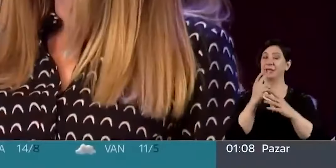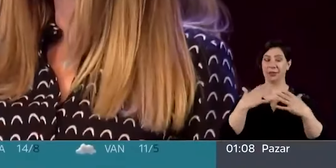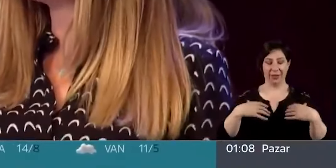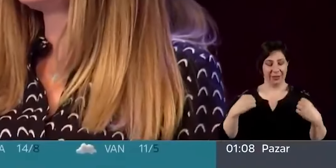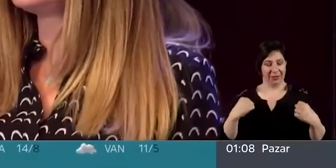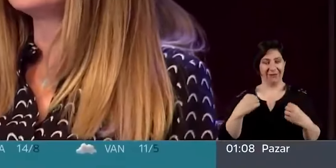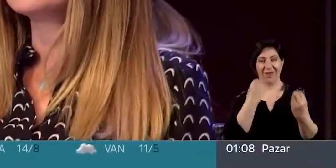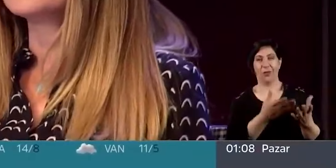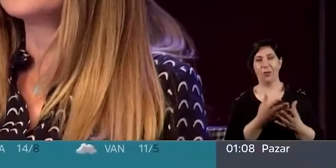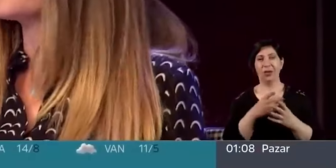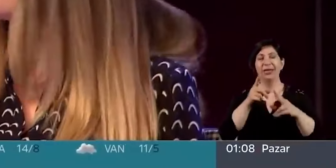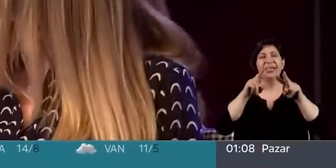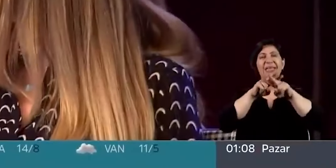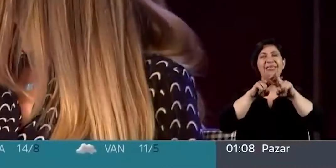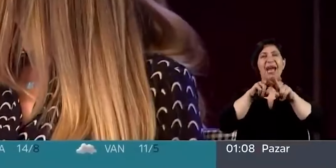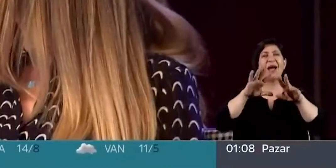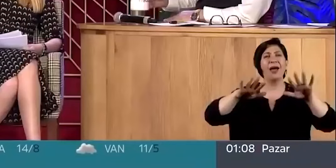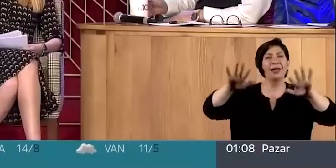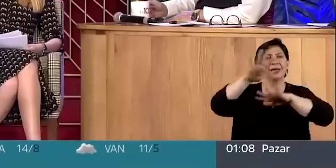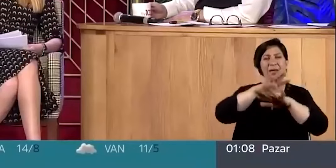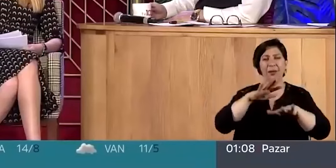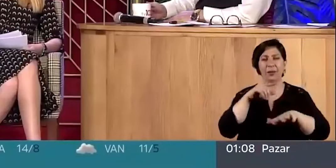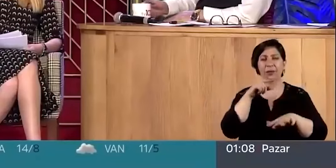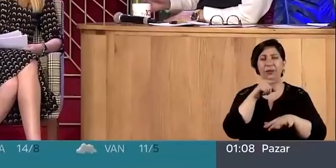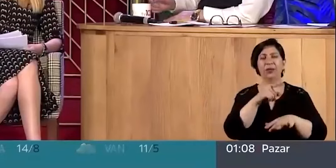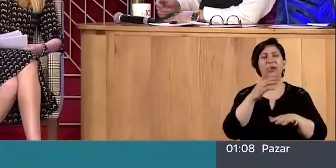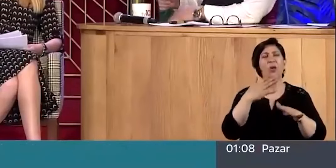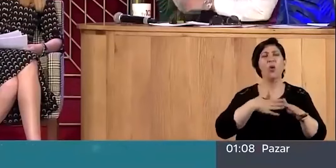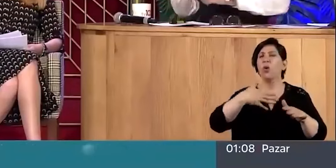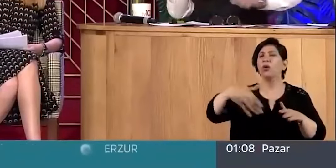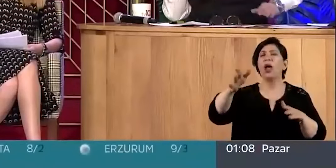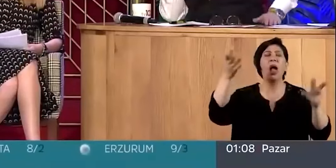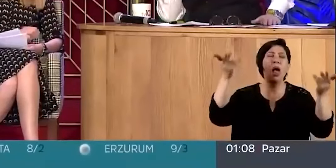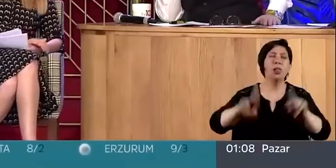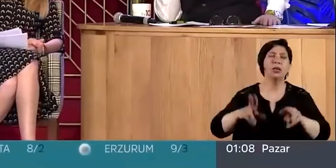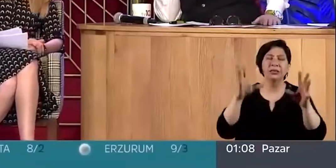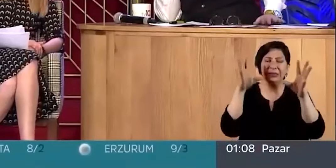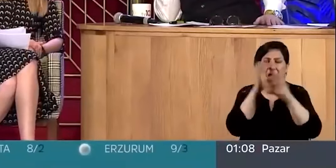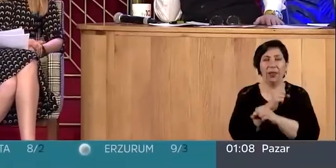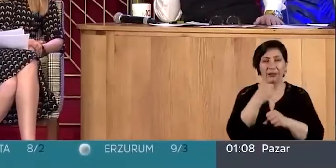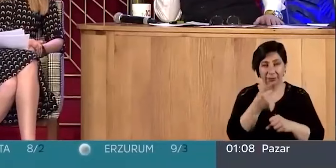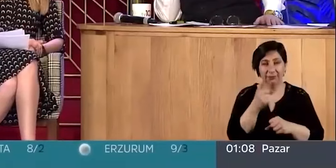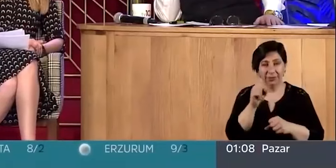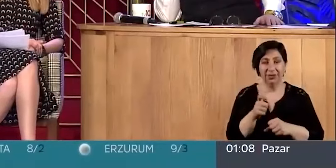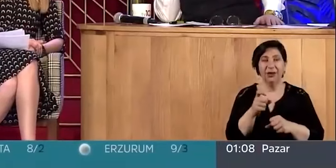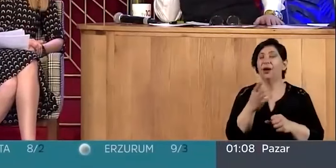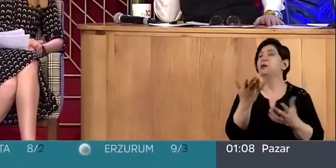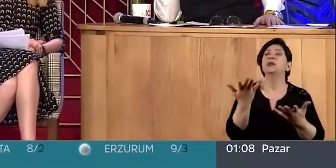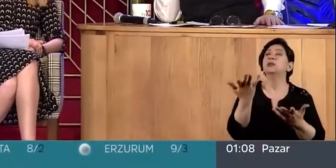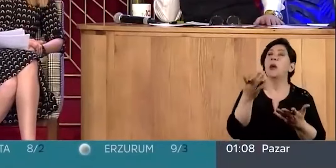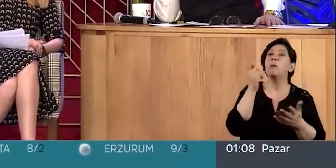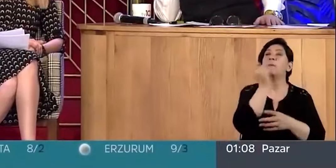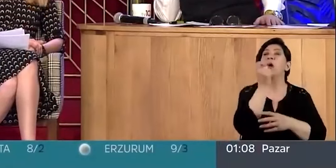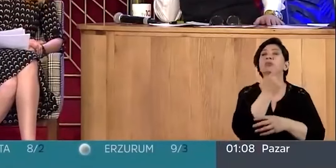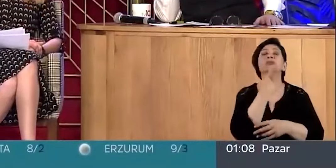veriyor. Şimdiye kadar baktığın yıldız haritalarında hiçbir insan için şey dedim yani, senin önün kapkaranlık, homeless olacaksın. Hayır, hayır. Yani sen niye Bakur